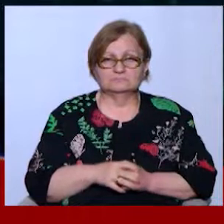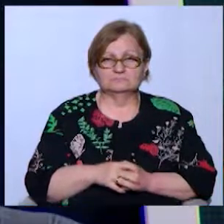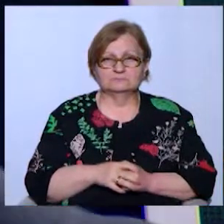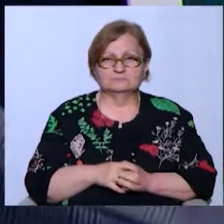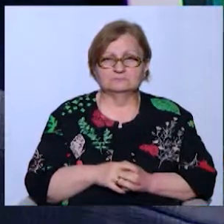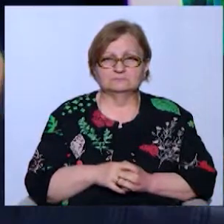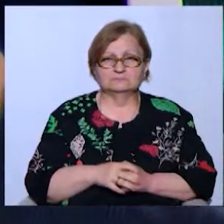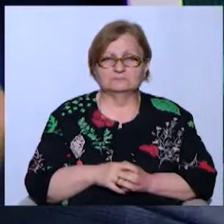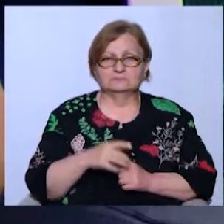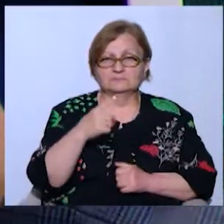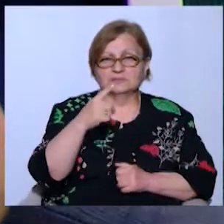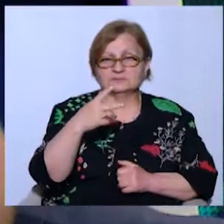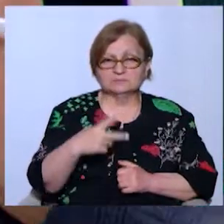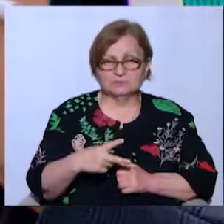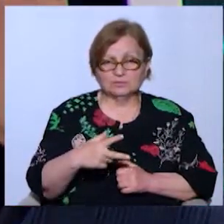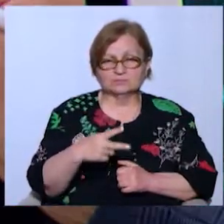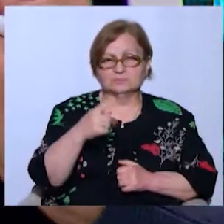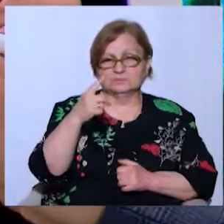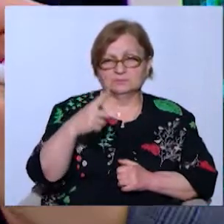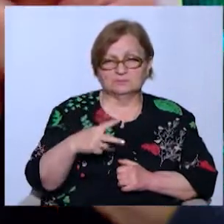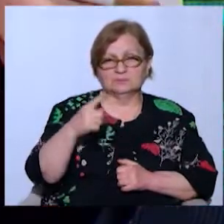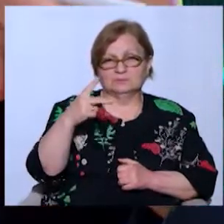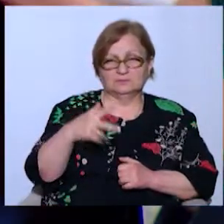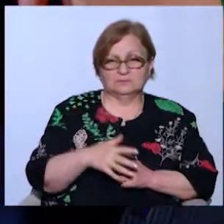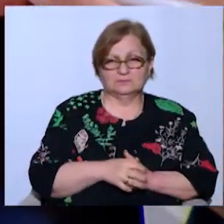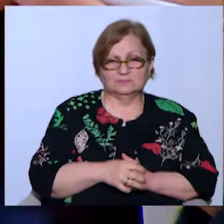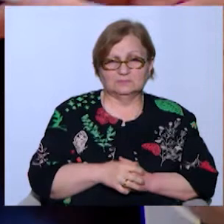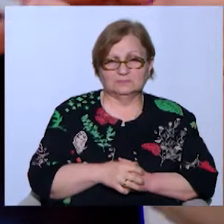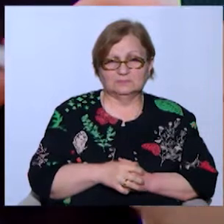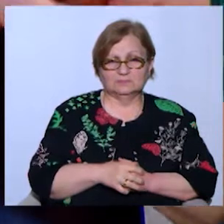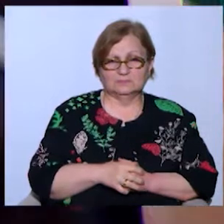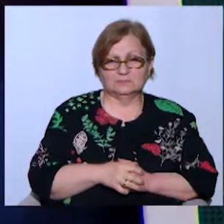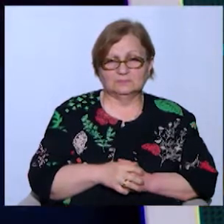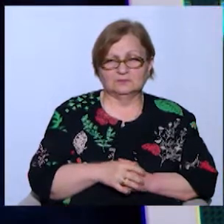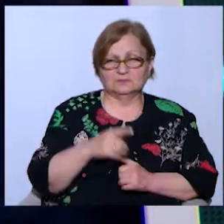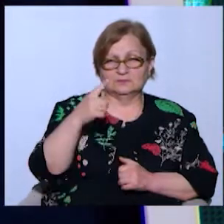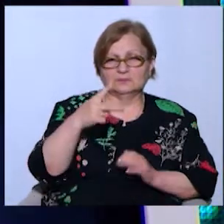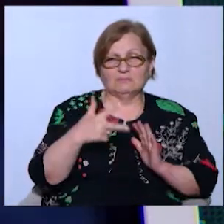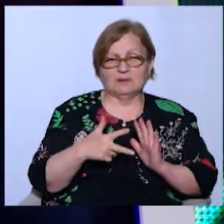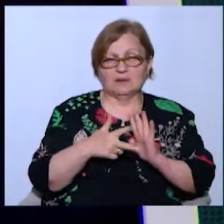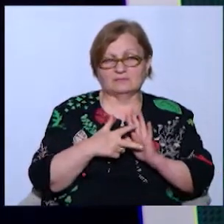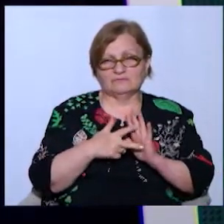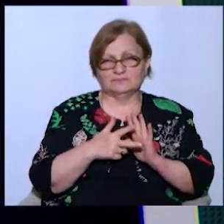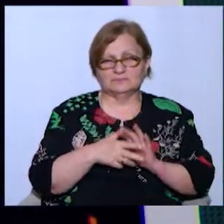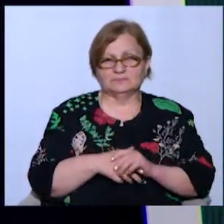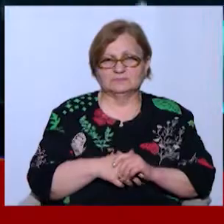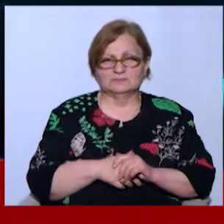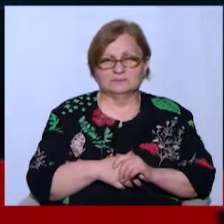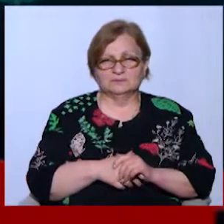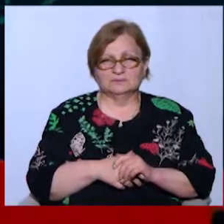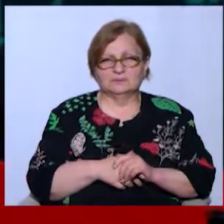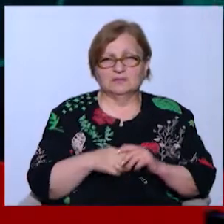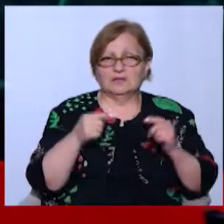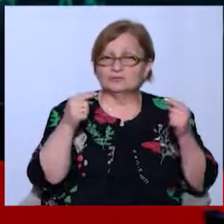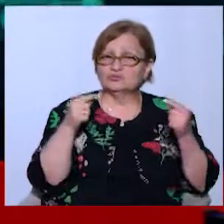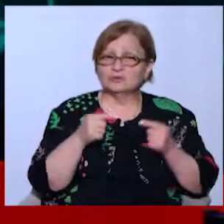შემთხვევაში გამოვოდის 1-2, 1-2, 1-2, ამის ალბათობა გამოვა 1-2.